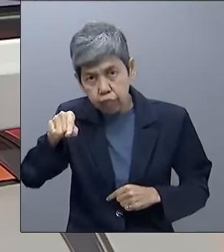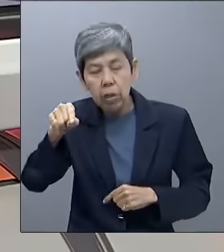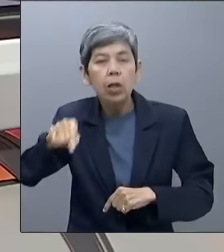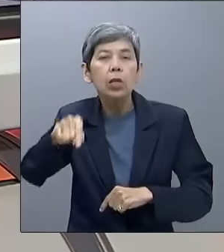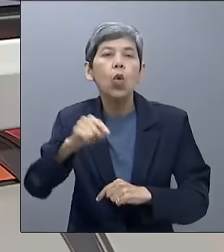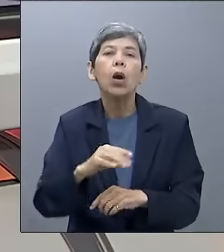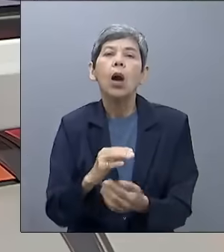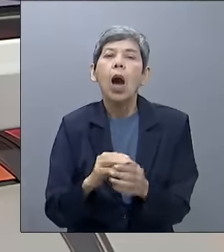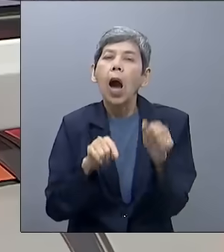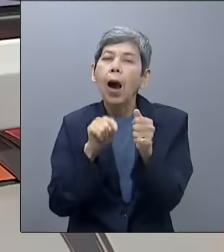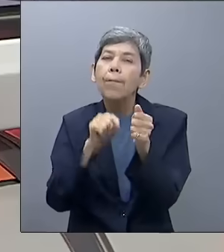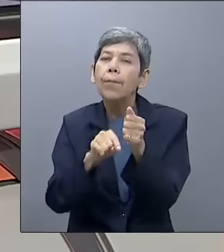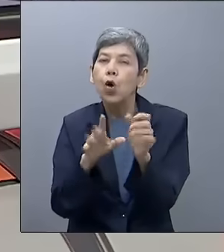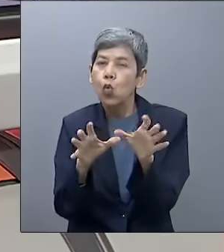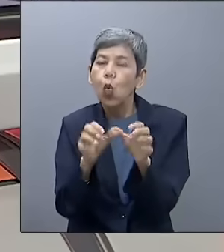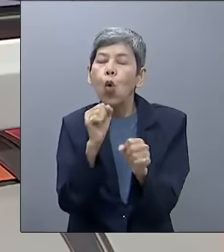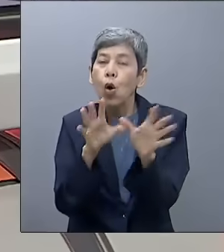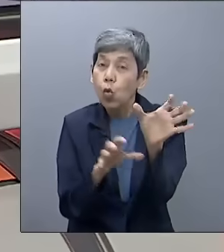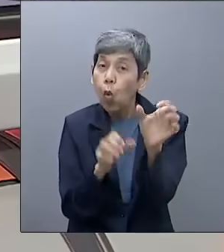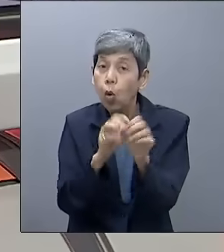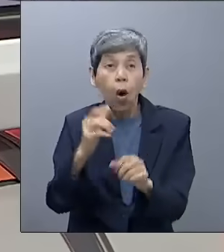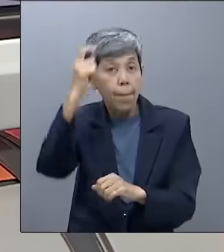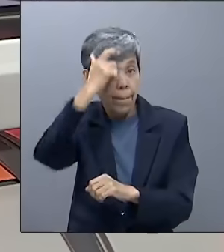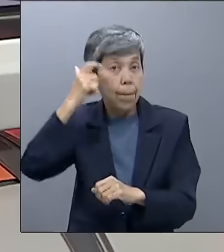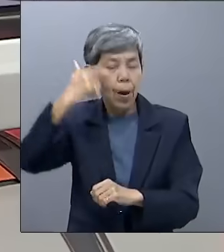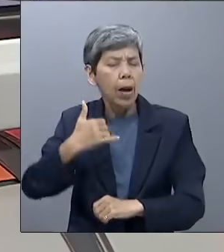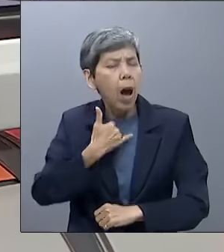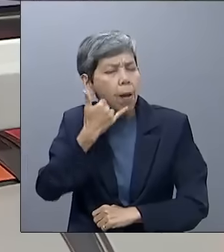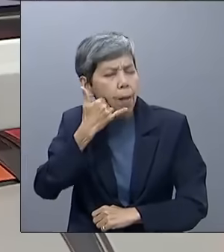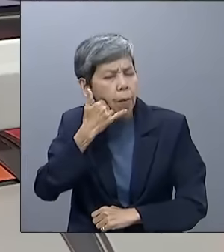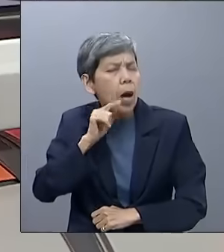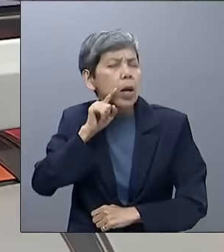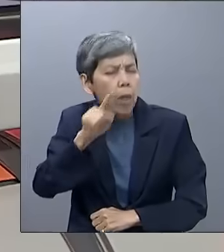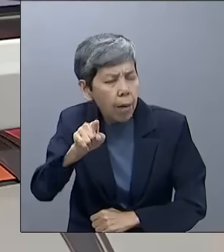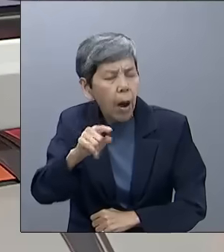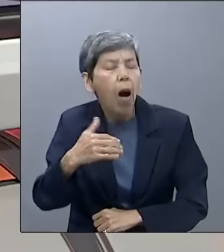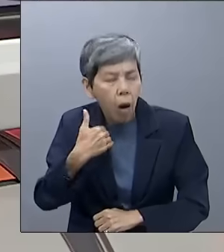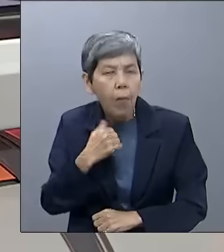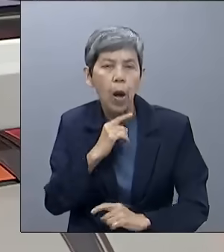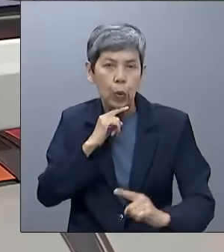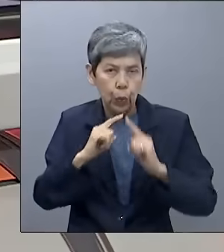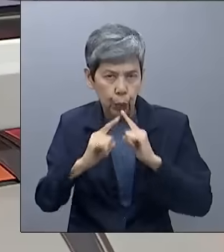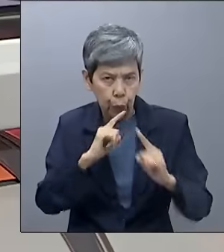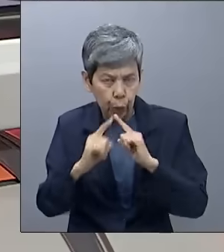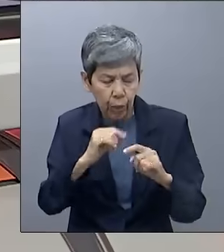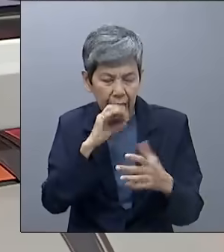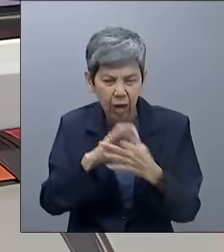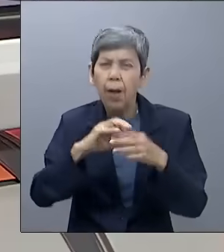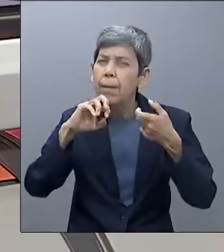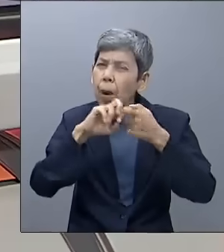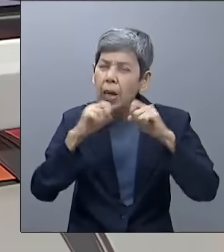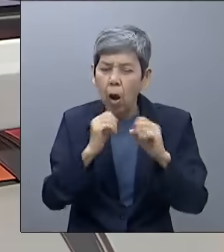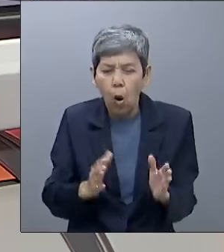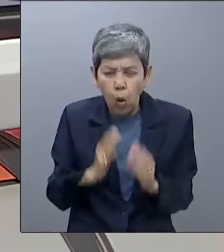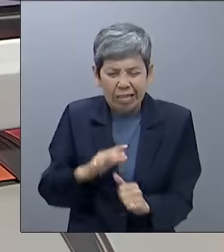ของเมียนมาร์ช่วงเช้าที่ผ่านมาดิฉันโทรศัพท์สอบถามข้อมูลล่าสุดก็คือหลักๆแล้วก็คือไปคุยกันเรื่องของปัญหาการค้า